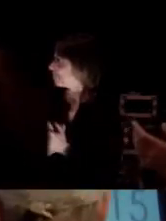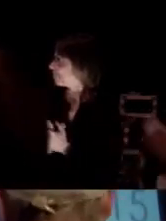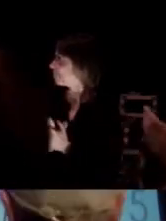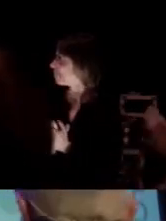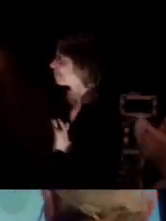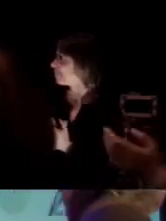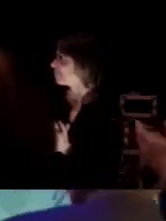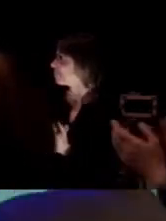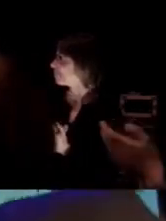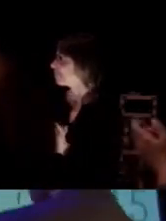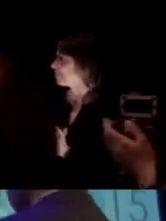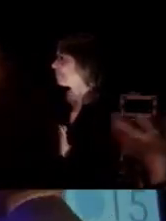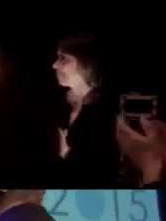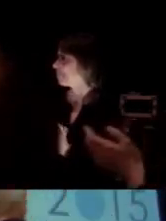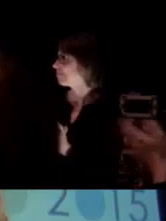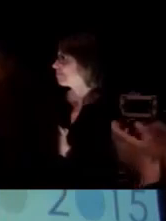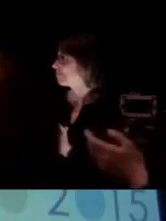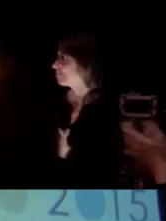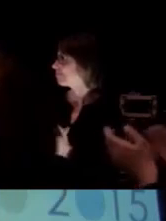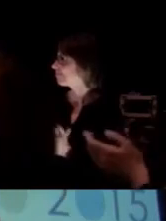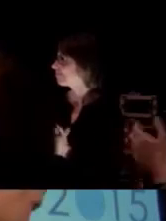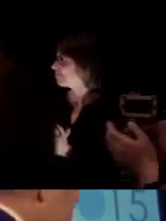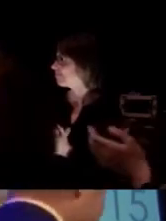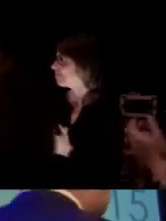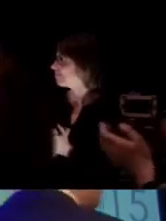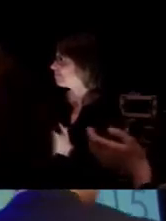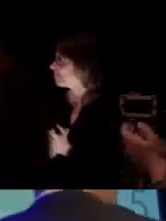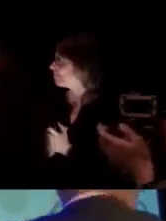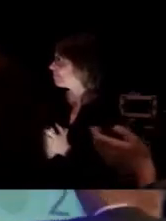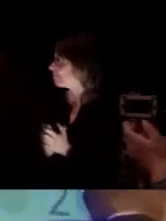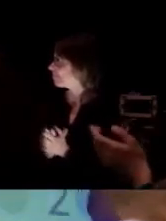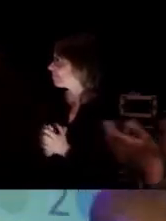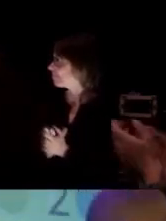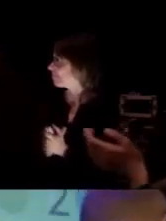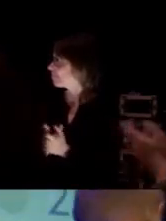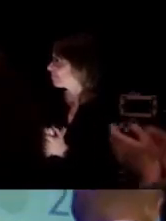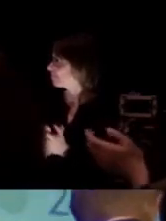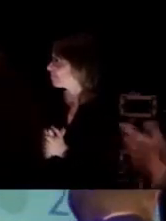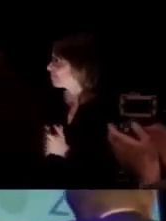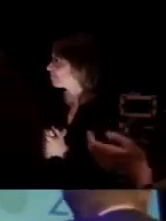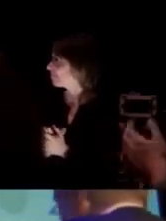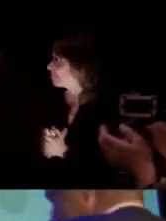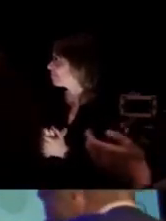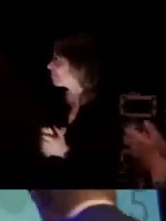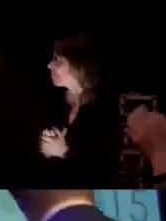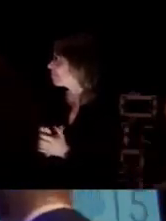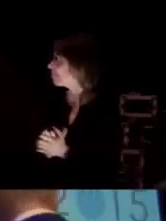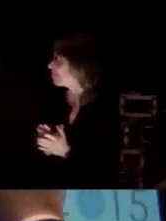Godt å se deg. Tusen takk. Det er en kjenning. Takk. Ja.